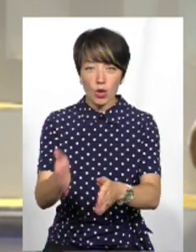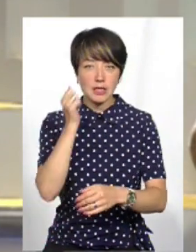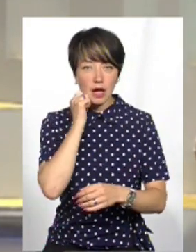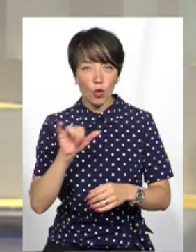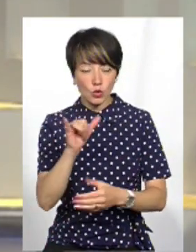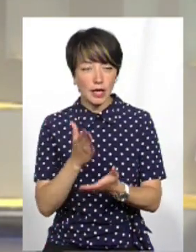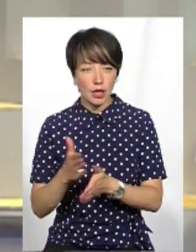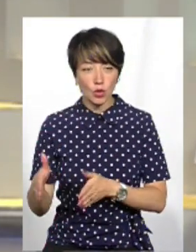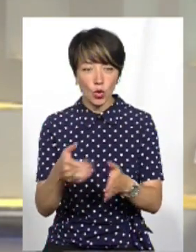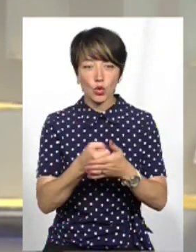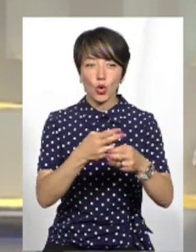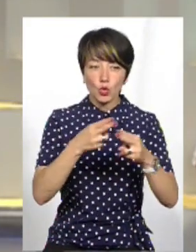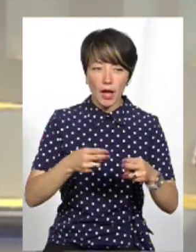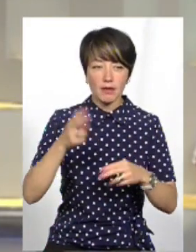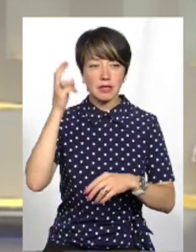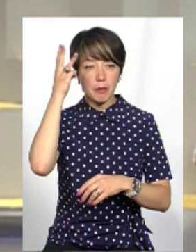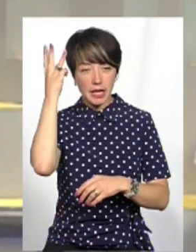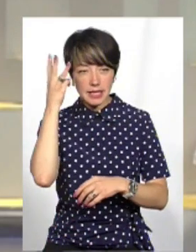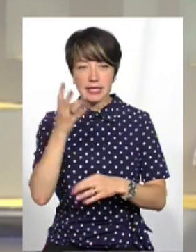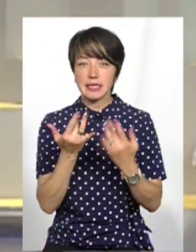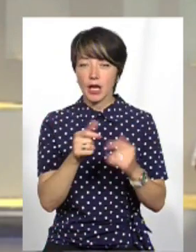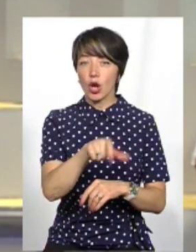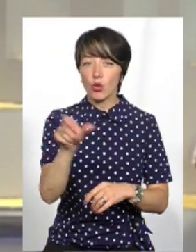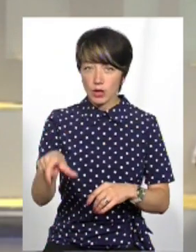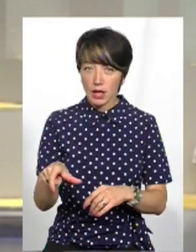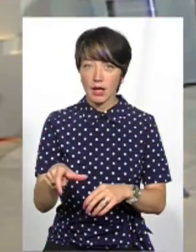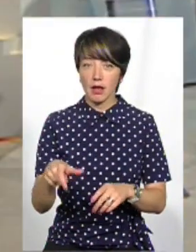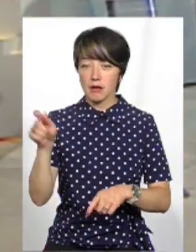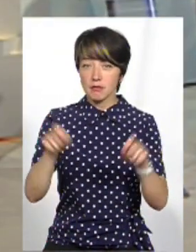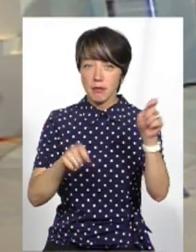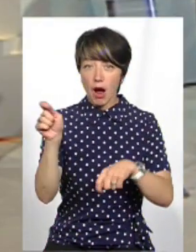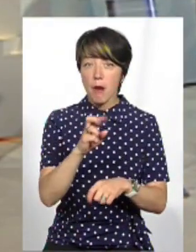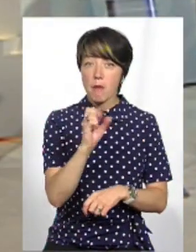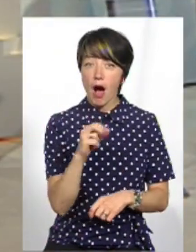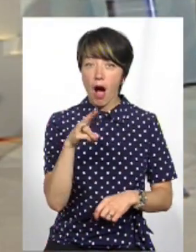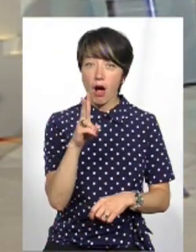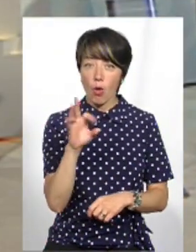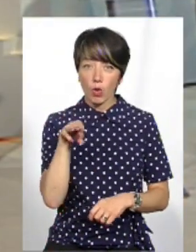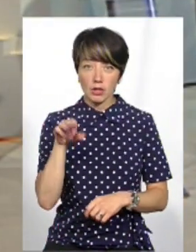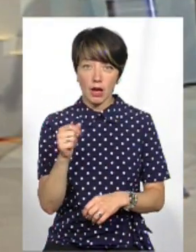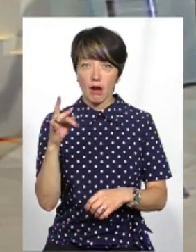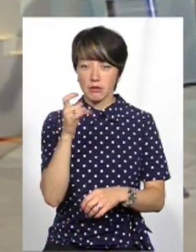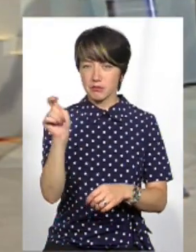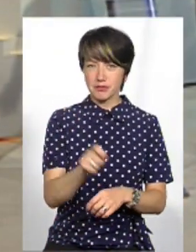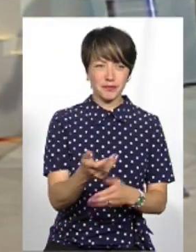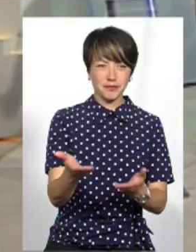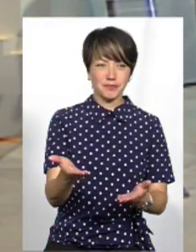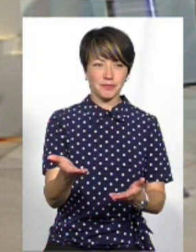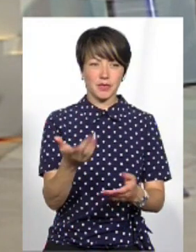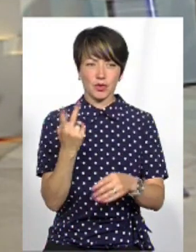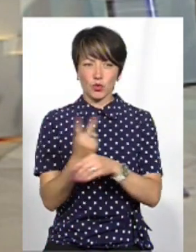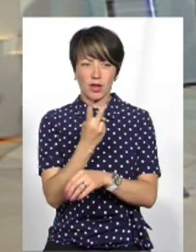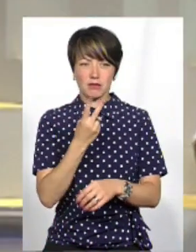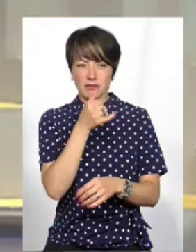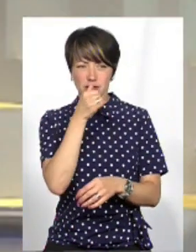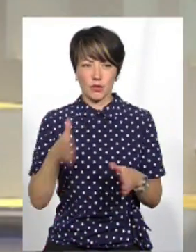В Старушиці ще є дорога до Дунаєві, до Хмельницького. І скільки людей з Хмельницького їдуть на Бакуту, де один раз приїжджають, потім кажуть, Віктор Анатолійович, ну, другий раз не